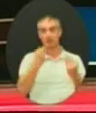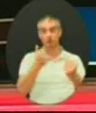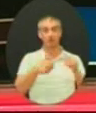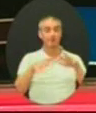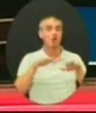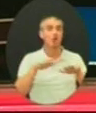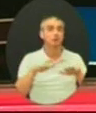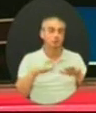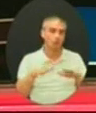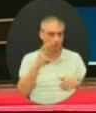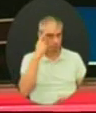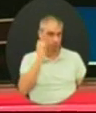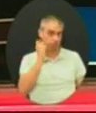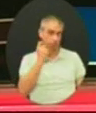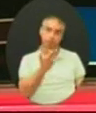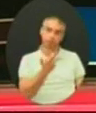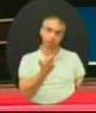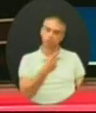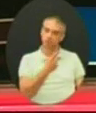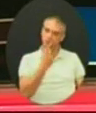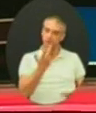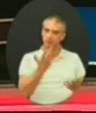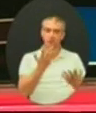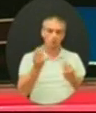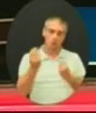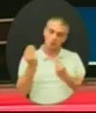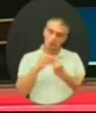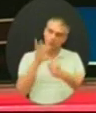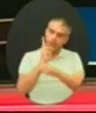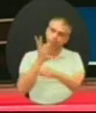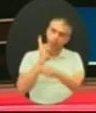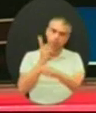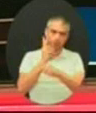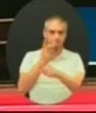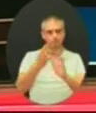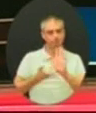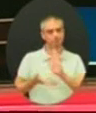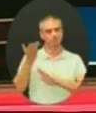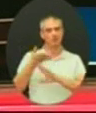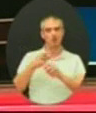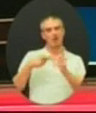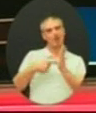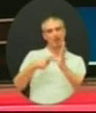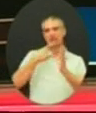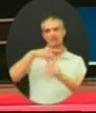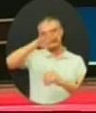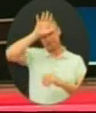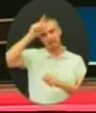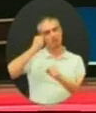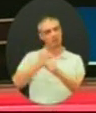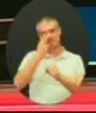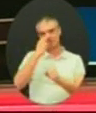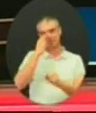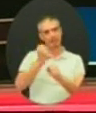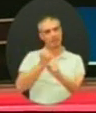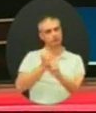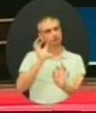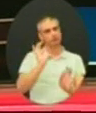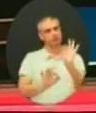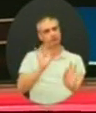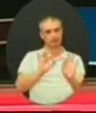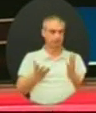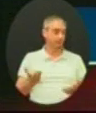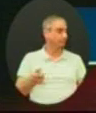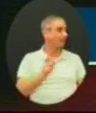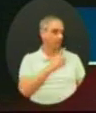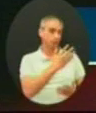הממשלה בתבונה, בעניין הזה בתבונה, הוא מזין עוד ועוד ועוד את הדימוי התוקפני, החתרני, של איראן. כן, למרות שיש כאלה